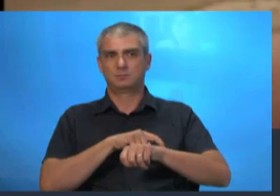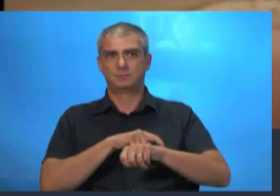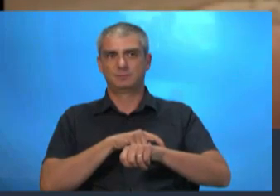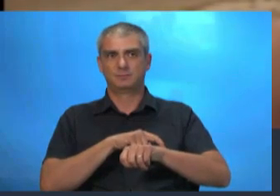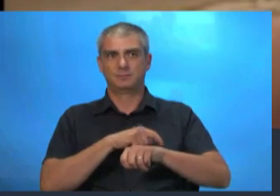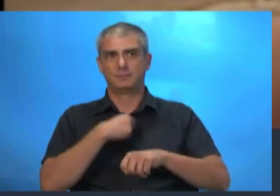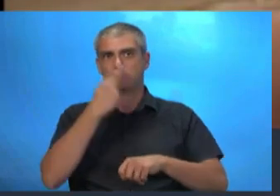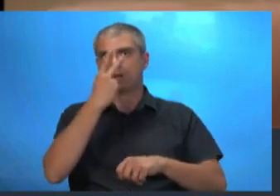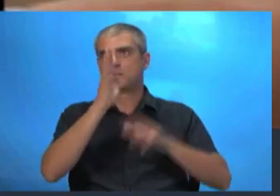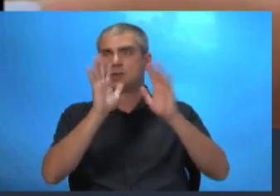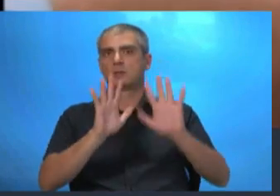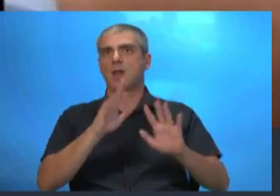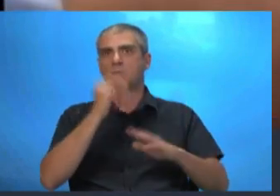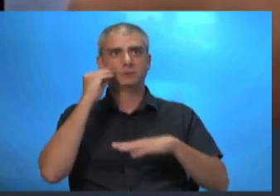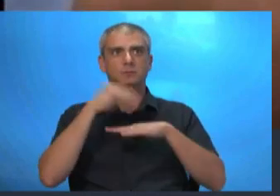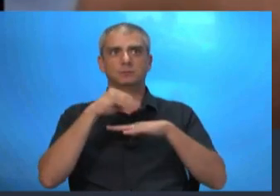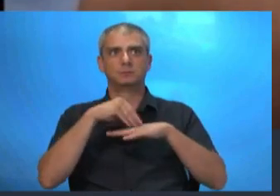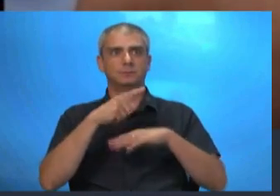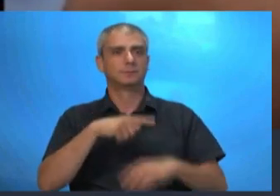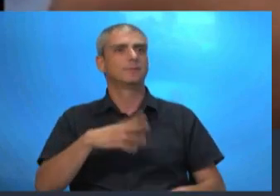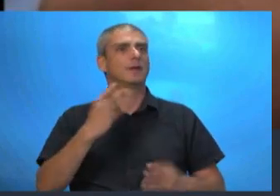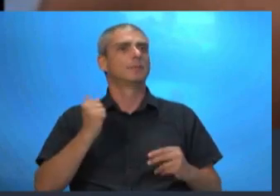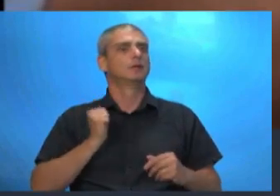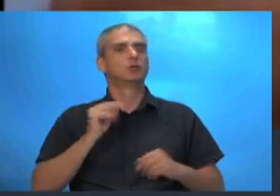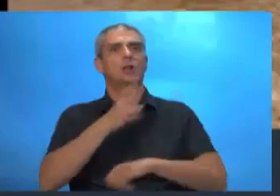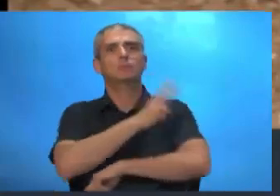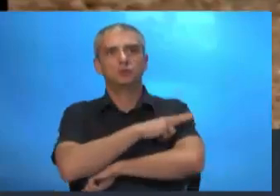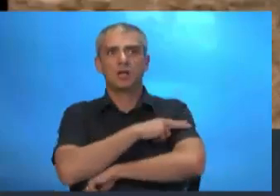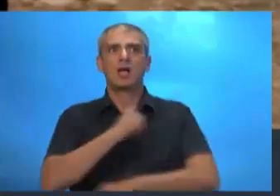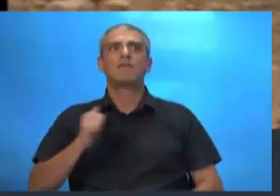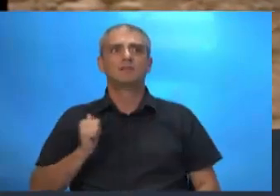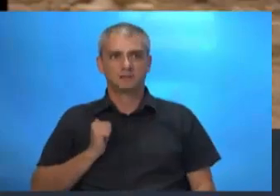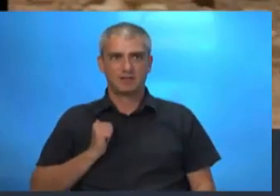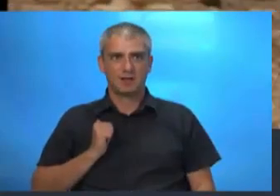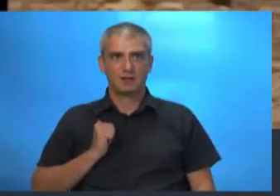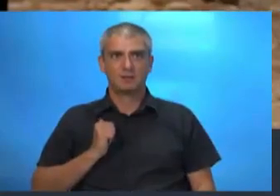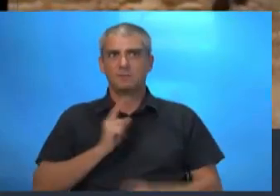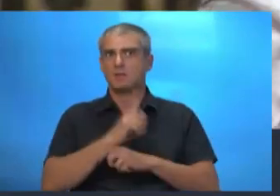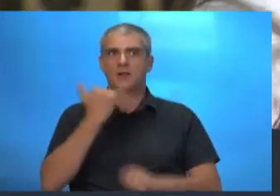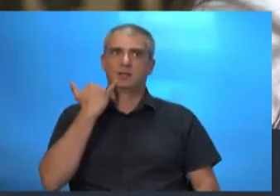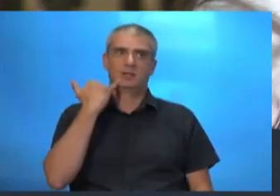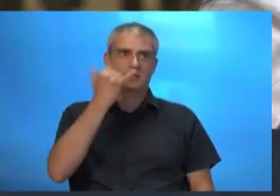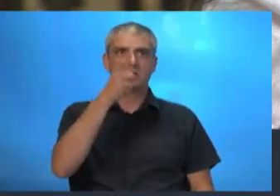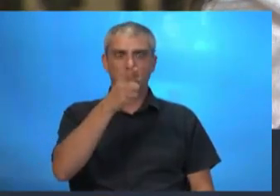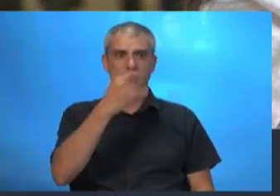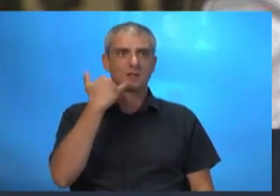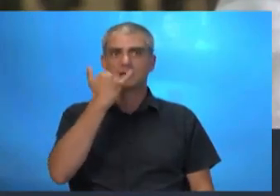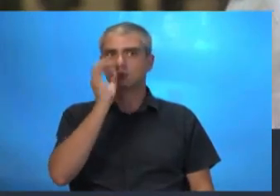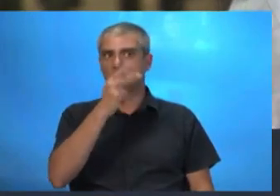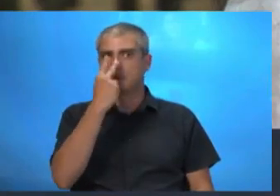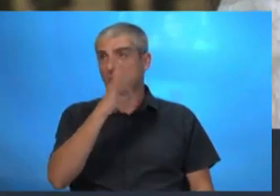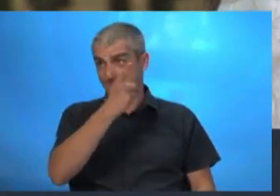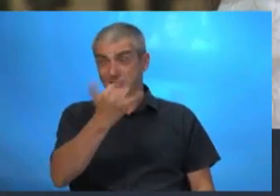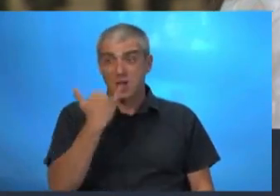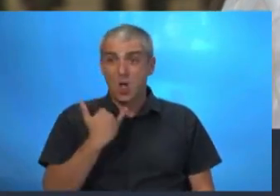וראינו כזה עדכונים מהטלוויזיה. כוחות גדולים מאוד של משטרה וצבא, יחידות המשטרה. וישר התקשרתי אליהן, התקשרתי גם לראות עם